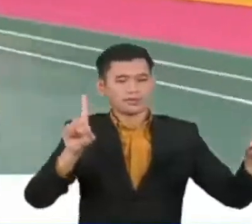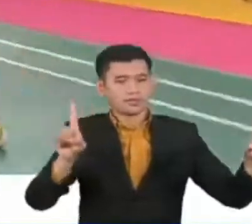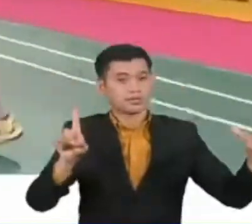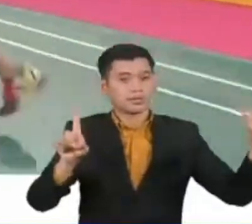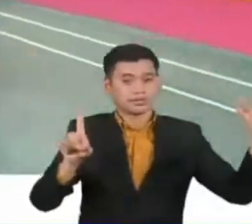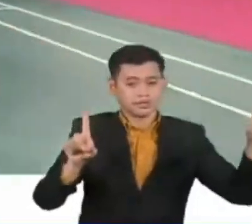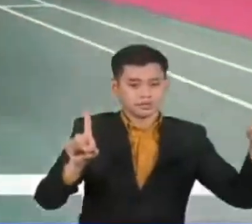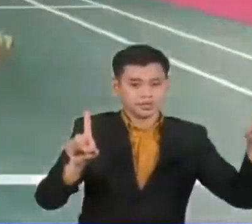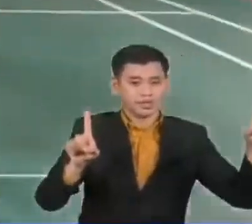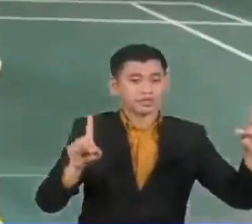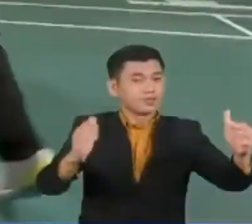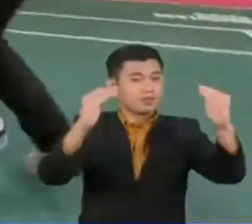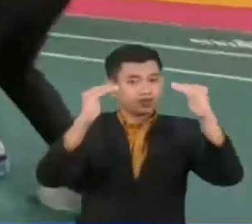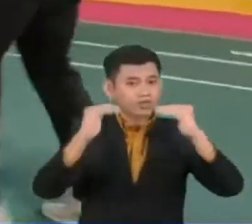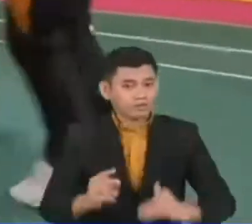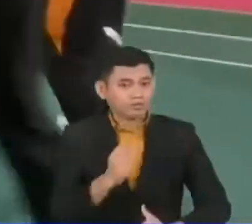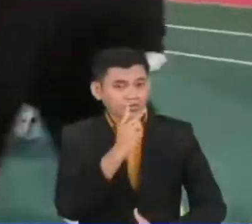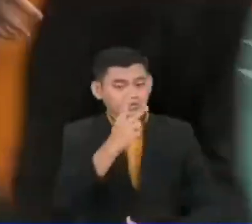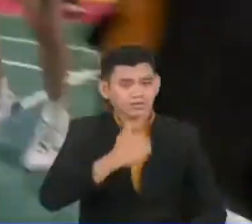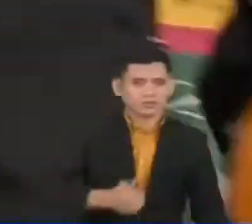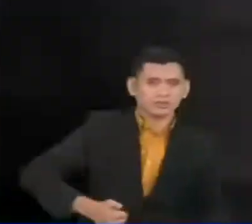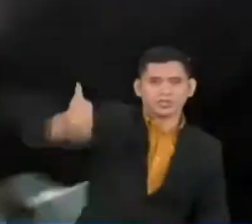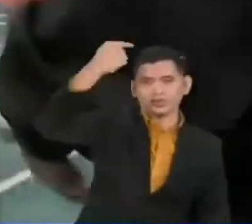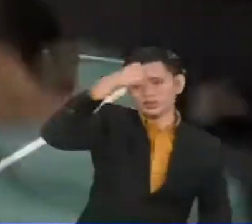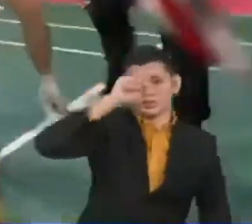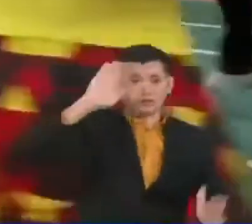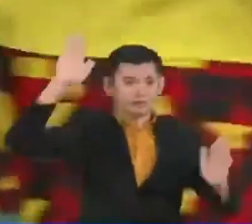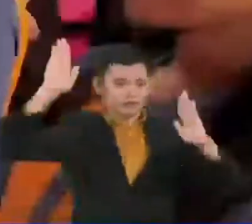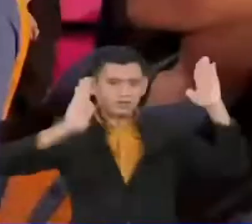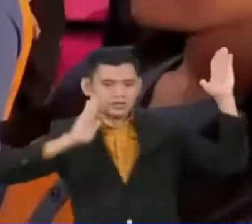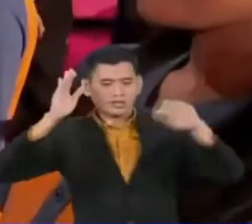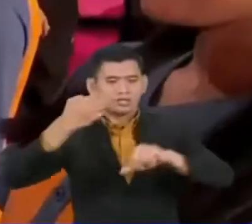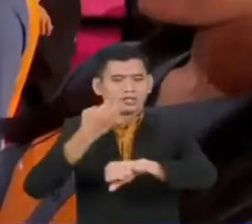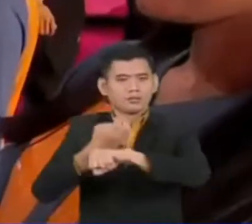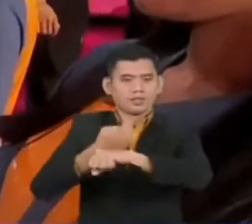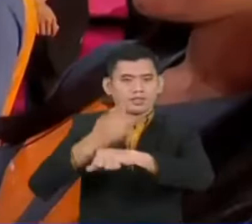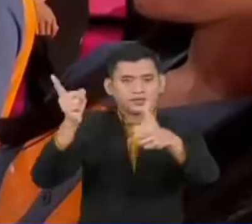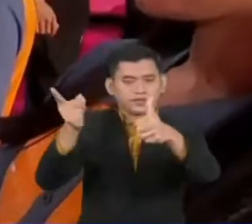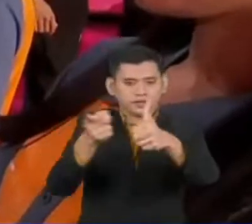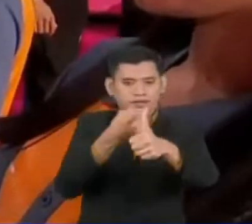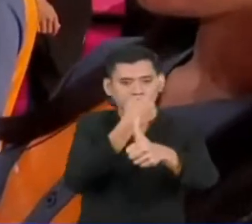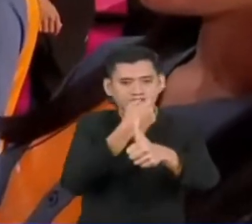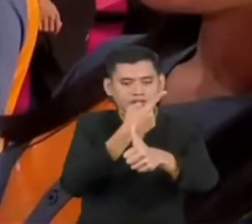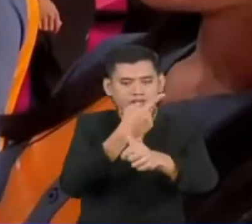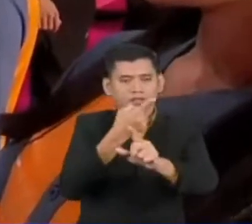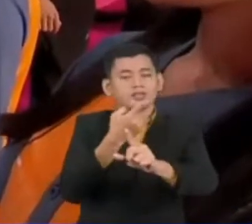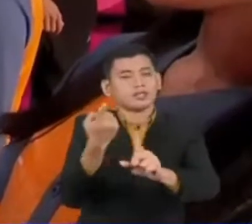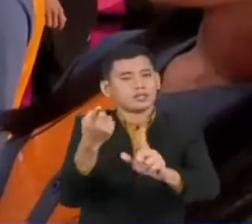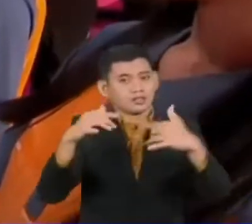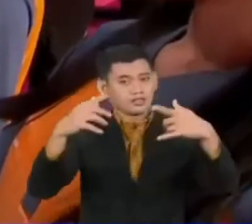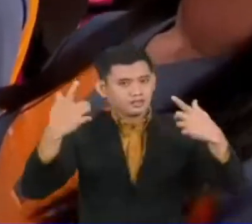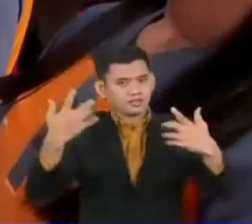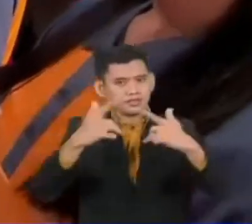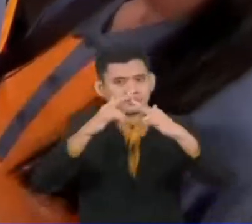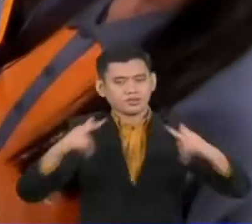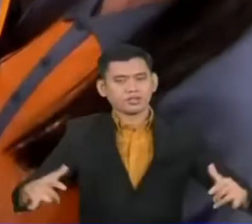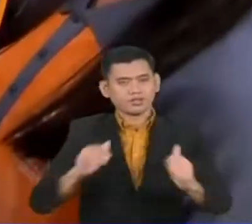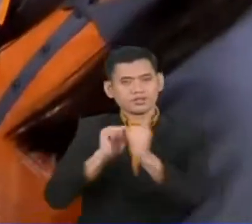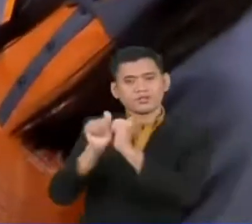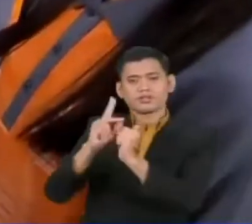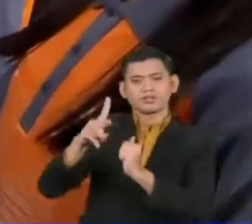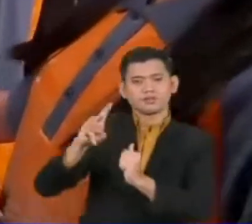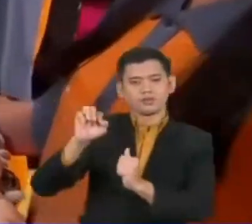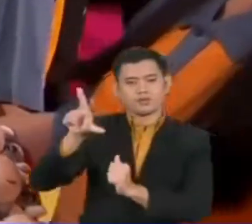21-18, 21-17. Seterusnya memastikan kemenangan mutlak Malaysia dan juga emas pertama dari kem badminton di Sukan Commonwealth